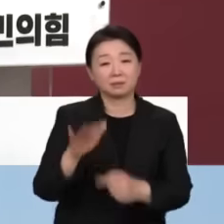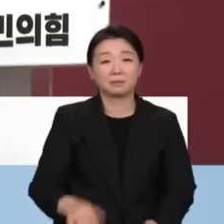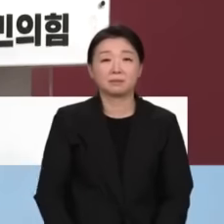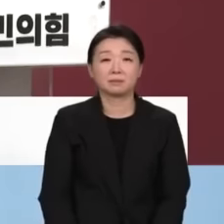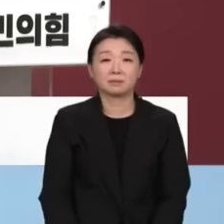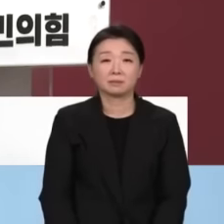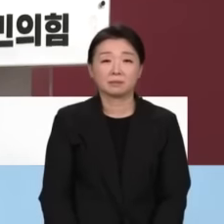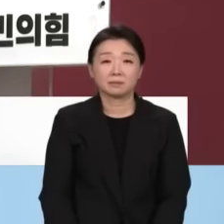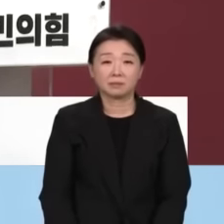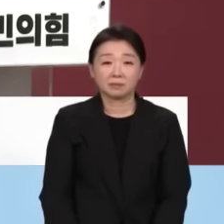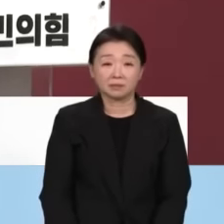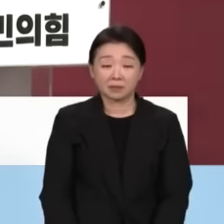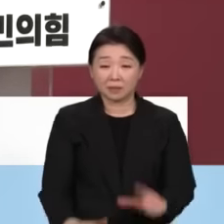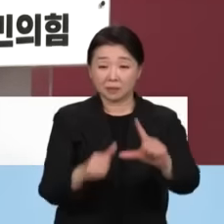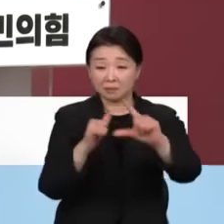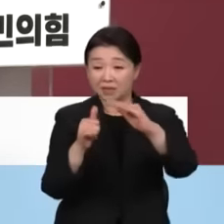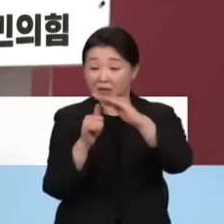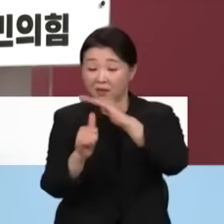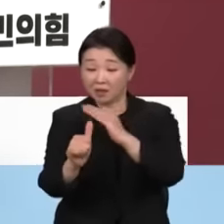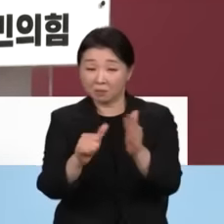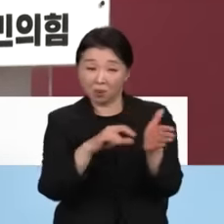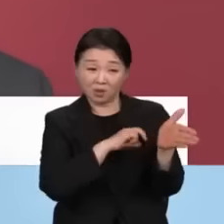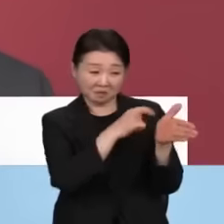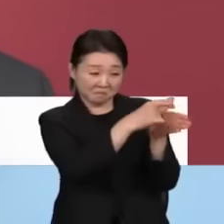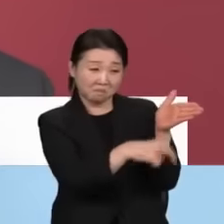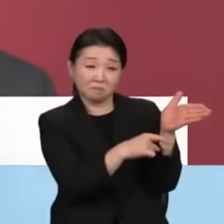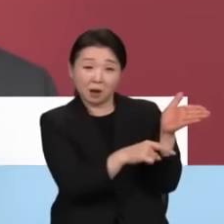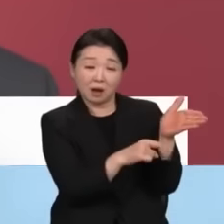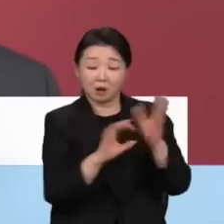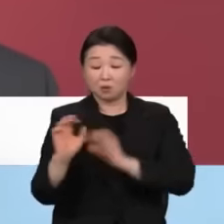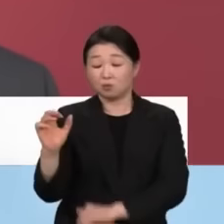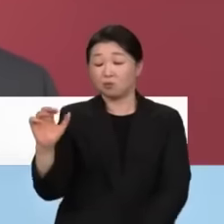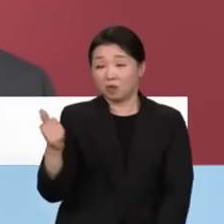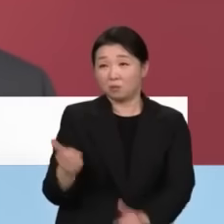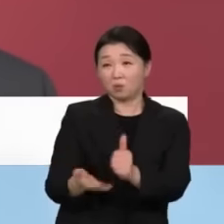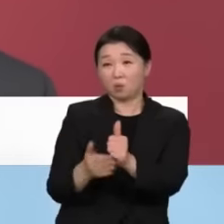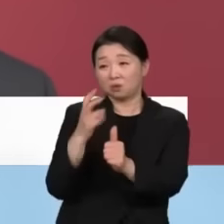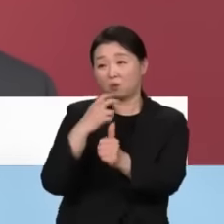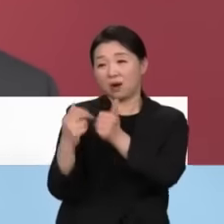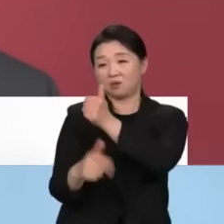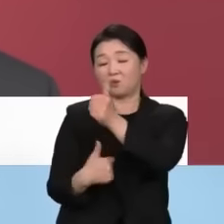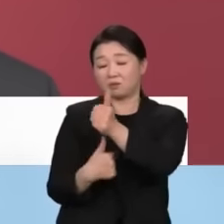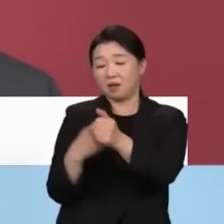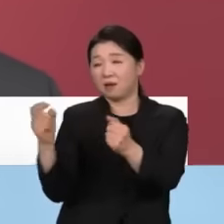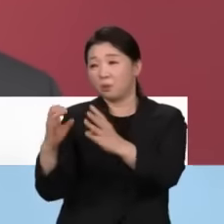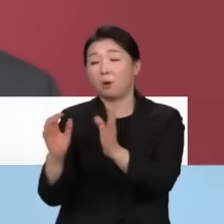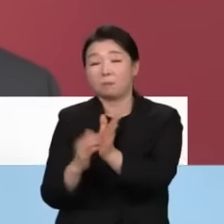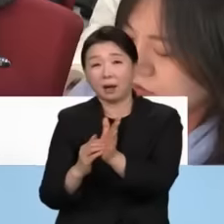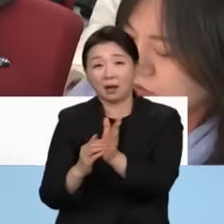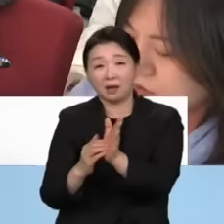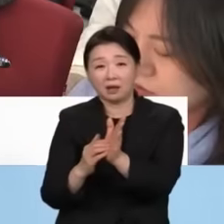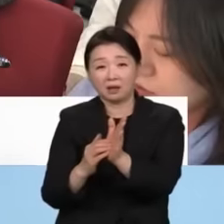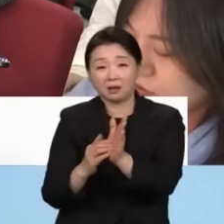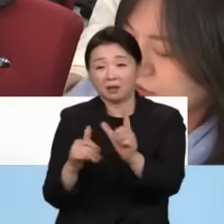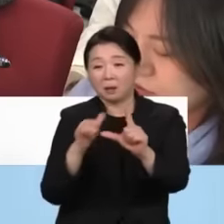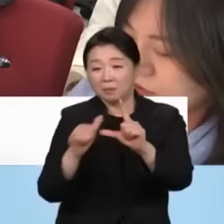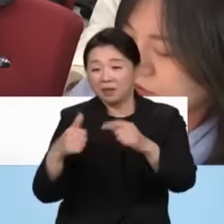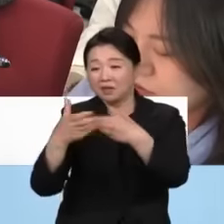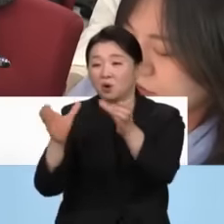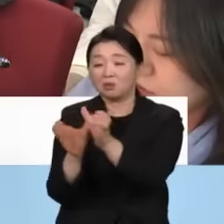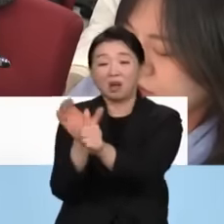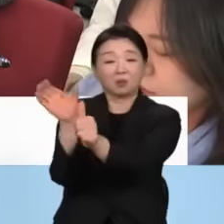그러면서 비례대표 명단을 국민의힘 공천관리위원회에서 논의해서 비례정당으로 넘기기로 약속했다고도